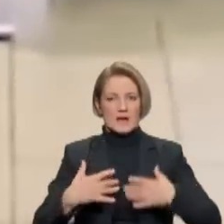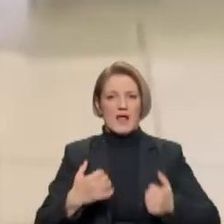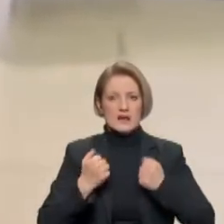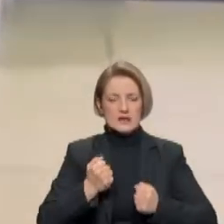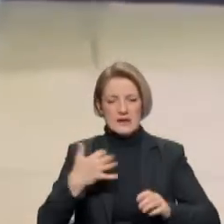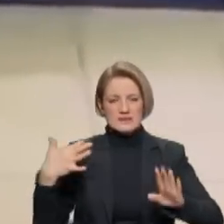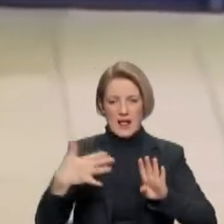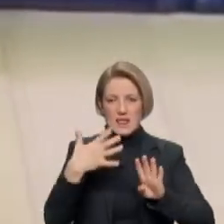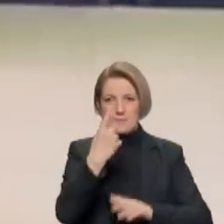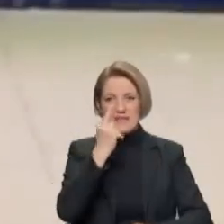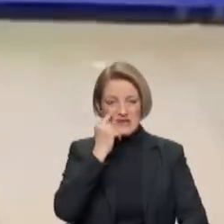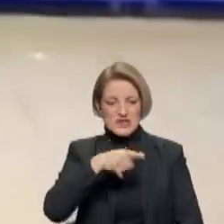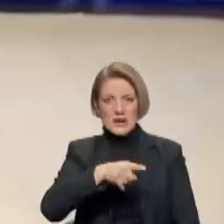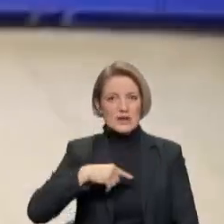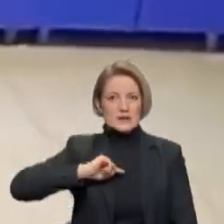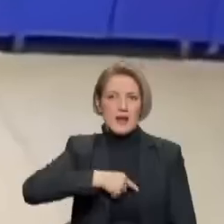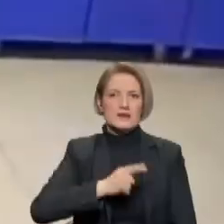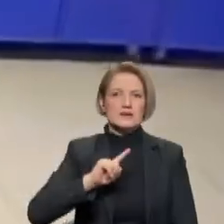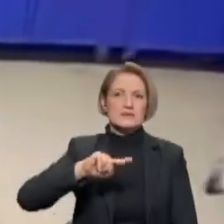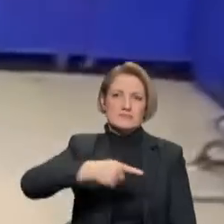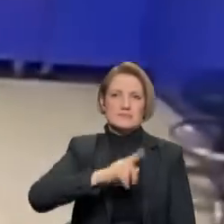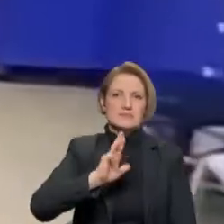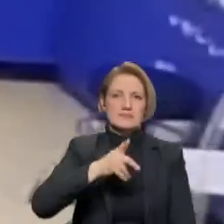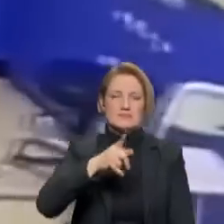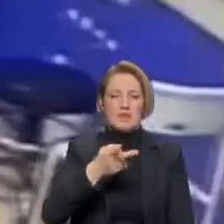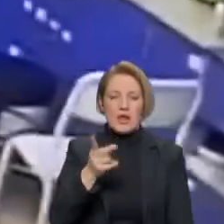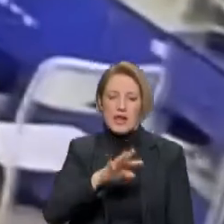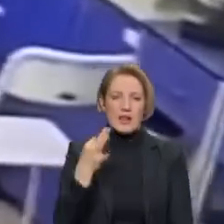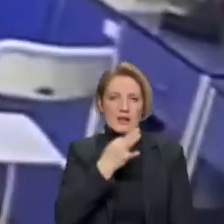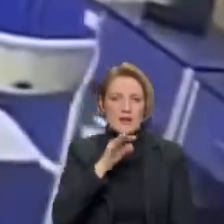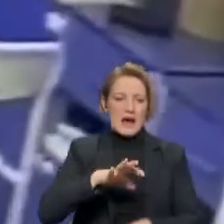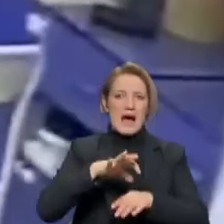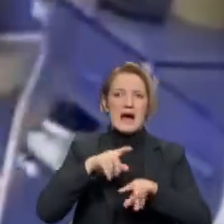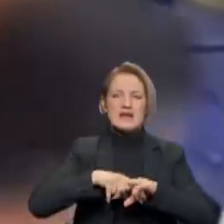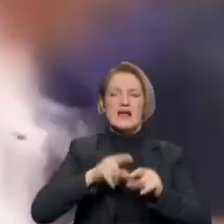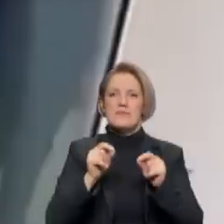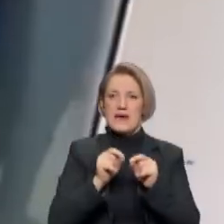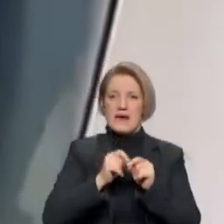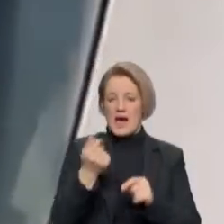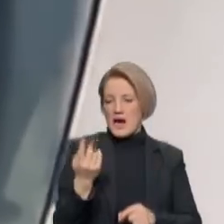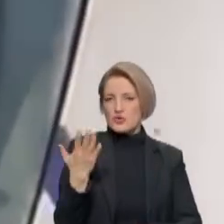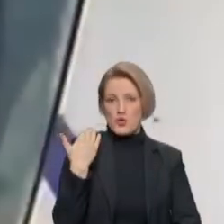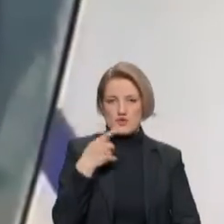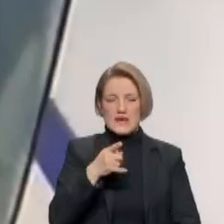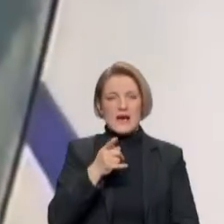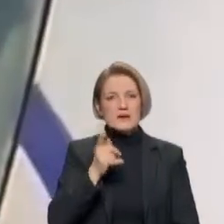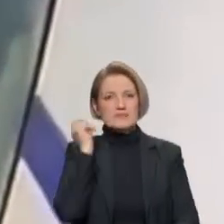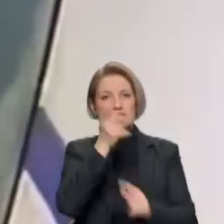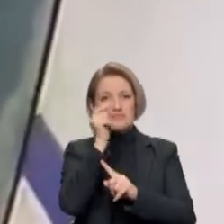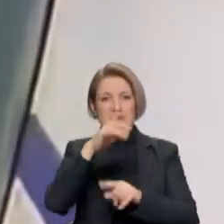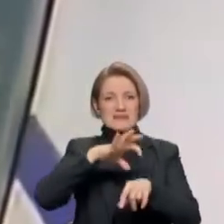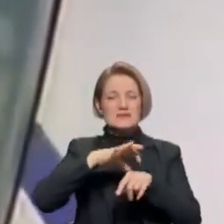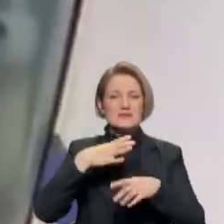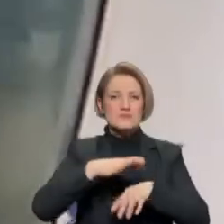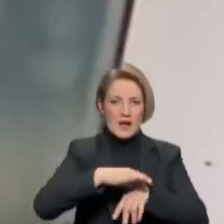Sağlıkçılara saldıranlardan biri kalp krizi geçirdi arbede sırasında. Ölümün eşiğine gelen Hasan Bey'i az önce saldırdığı sağlıkçılar hayata